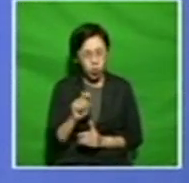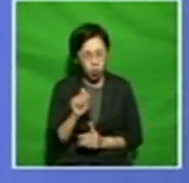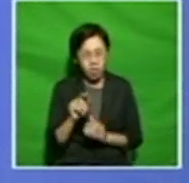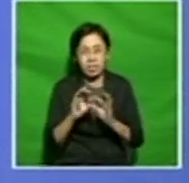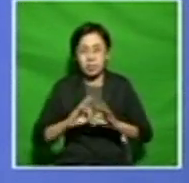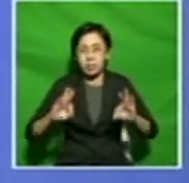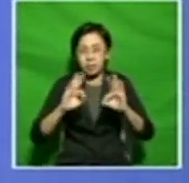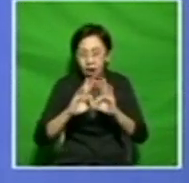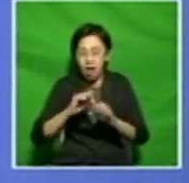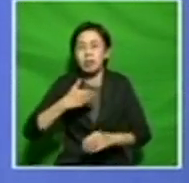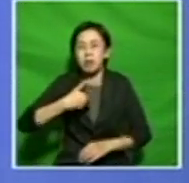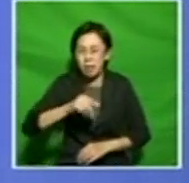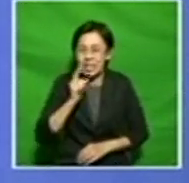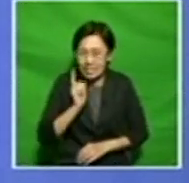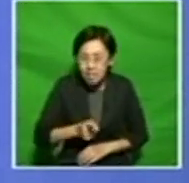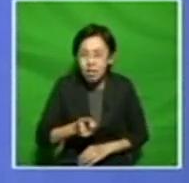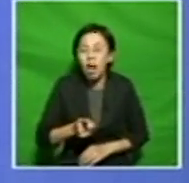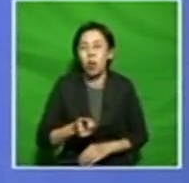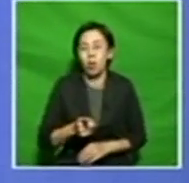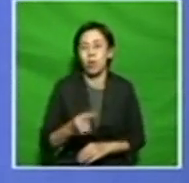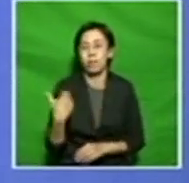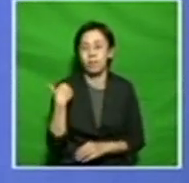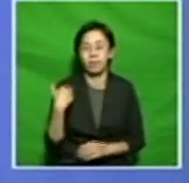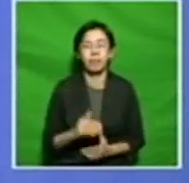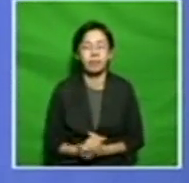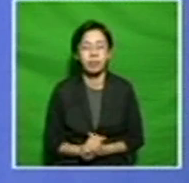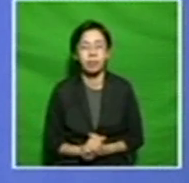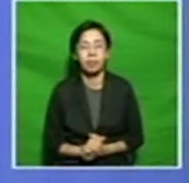งๆนั่นก็คือว่า